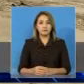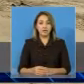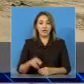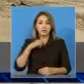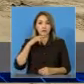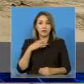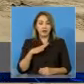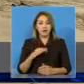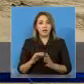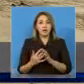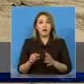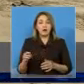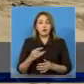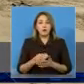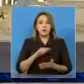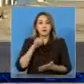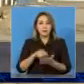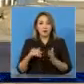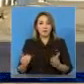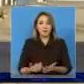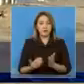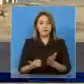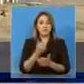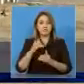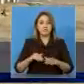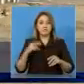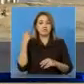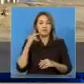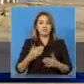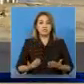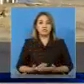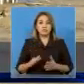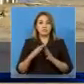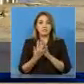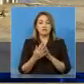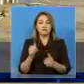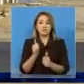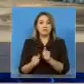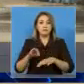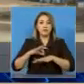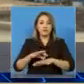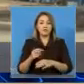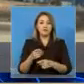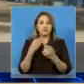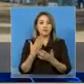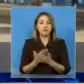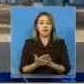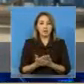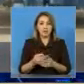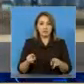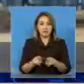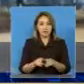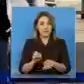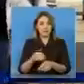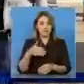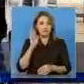Особое внимание в районе уделяется вопросам повышения качества жизни населения, в частности, проведения необходимой инфраструктуры. Так,